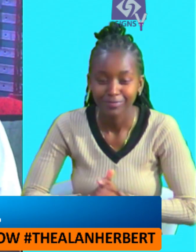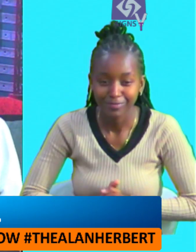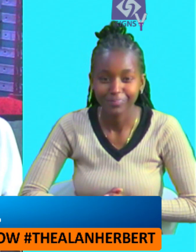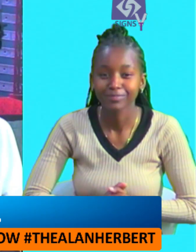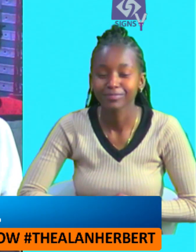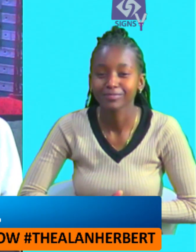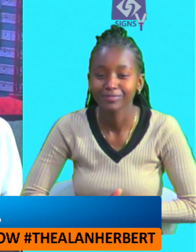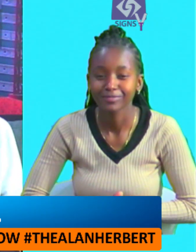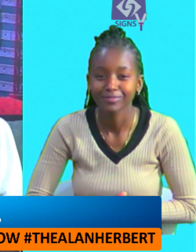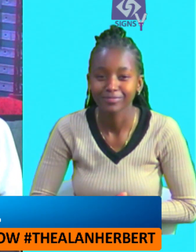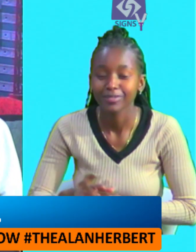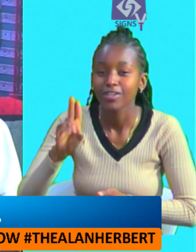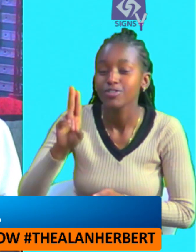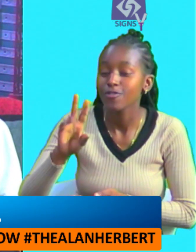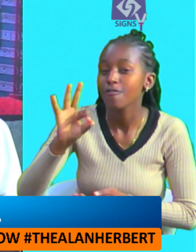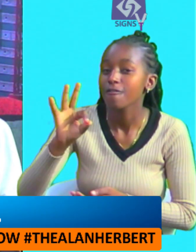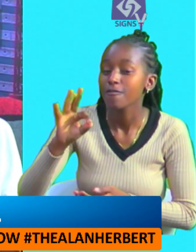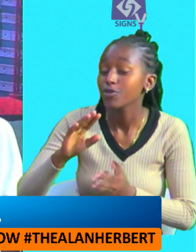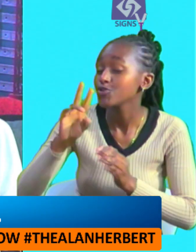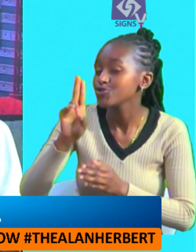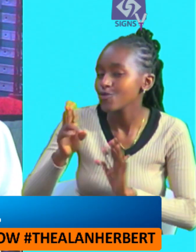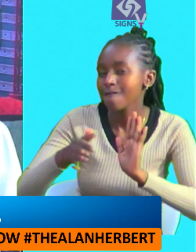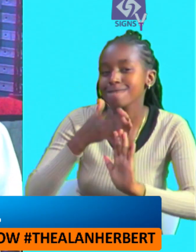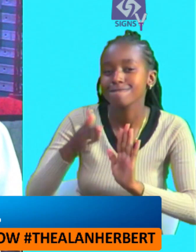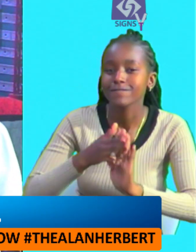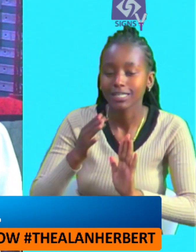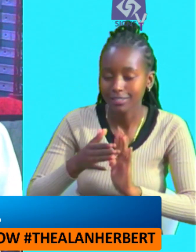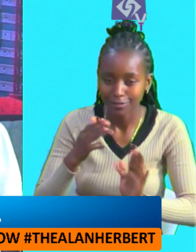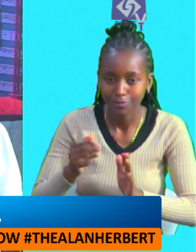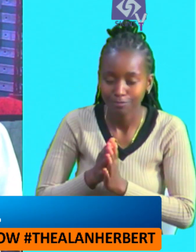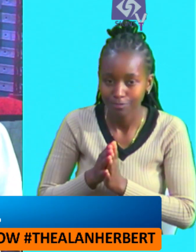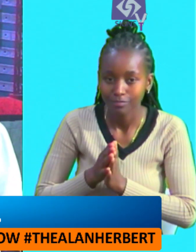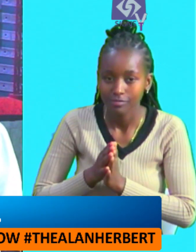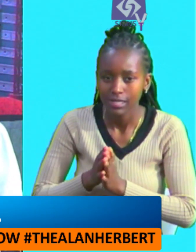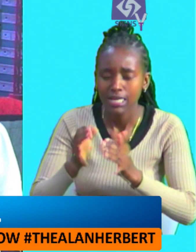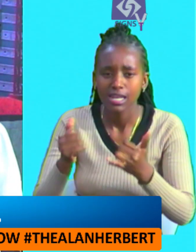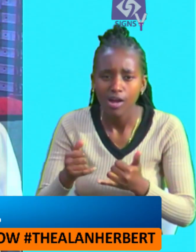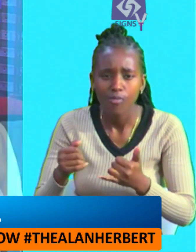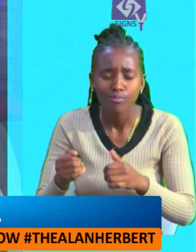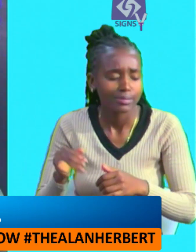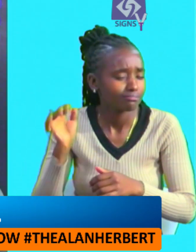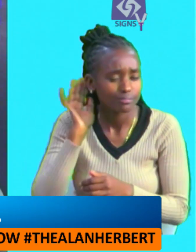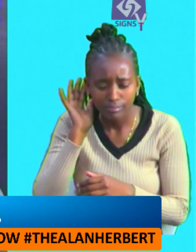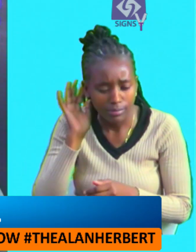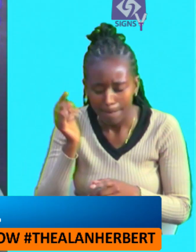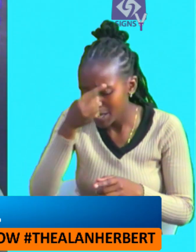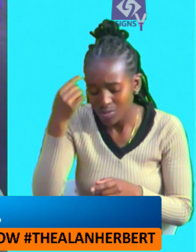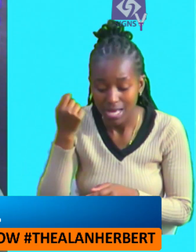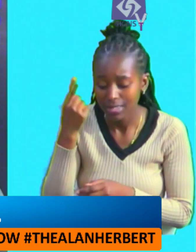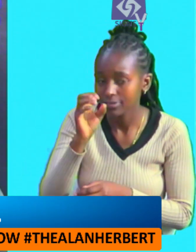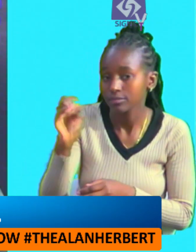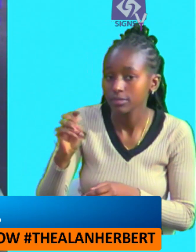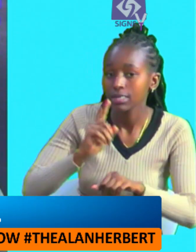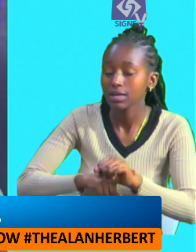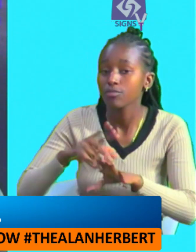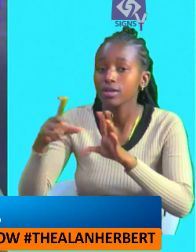It's called the You First podcast. Why? We wacha tu. So nilikuwa like, kwani podcast ni nini? Cause naona YouTube